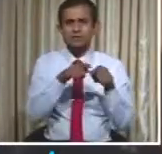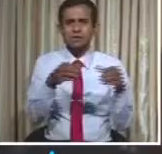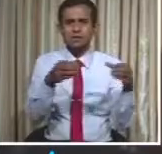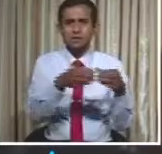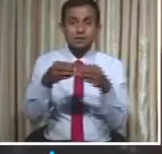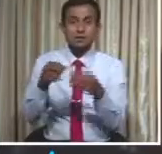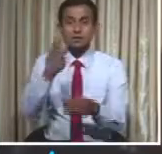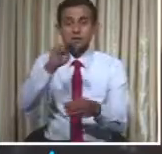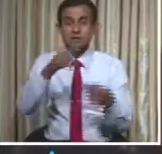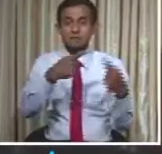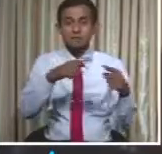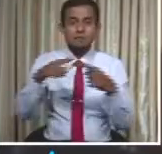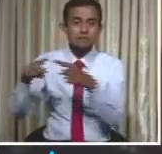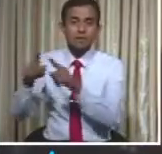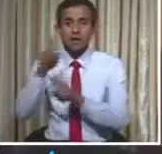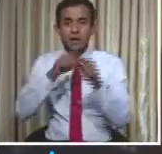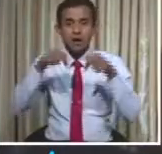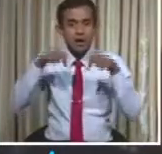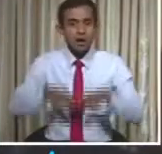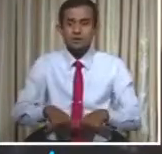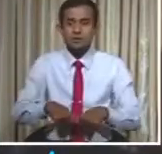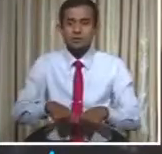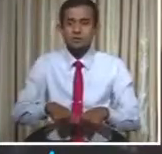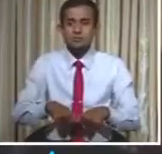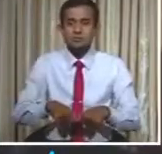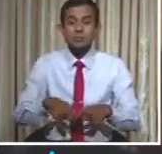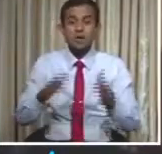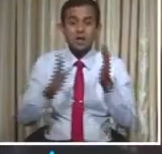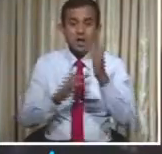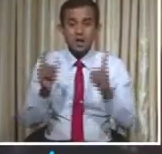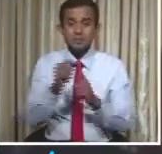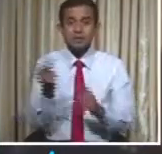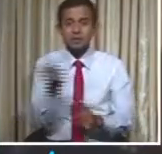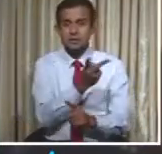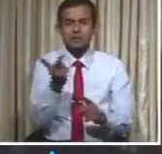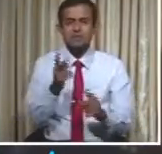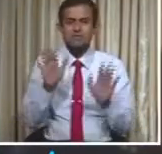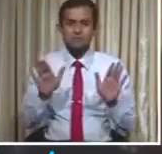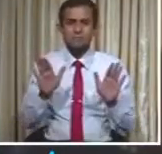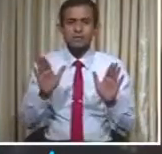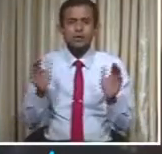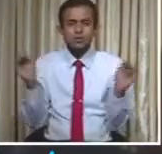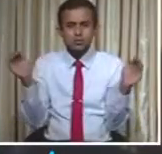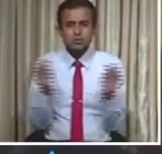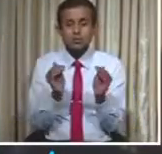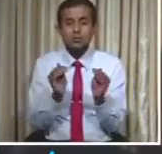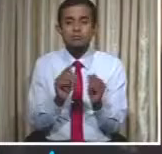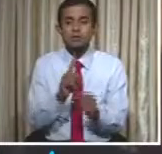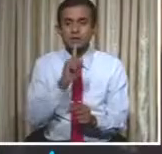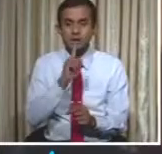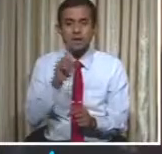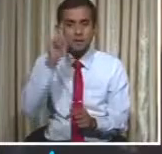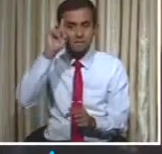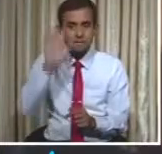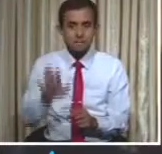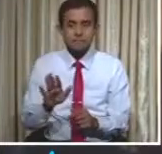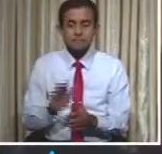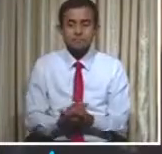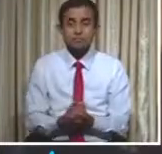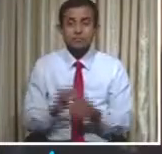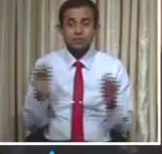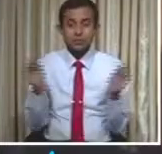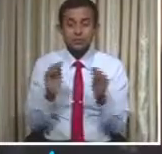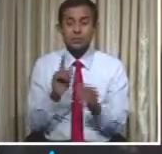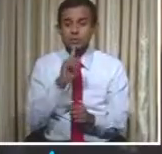30 ගැන වෙන වෙනම කතා කරා අද මම ඊට වඩා මේ අමාත්‍යංශ දෙක ගැන සාර්ව විග්‍රහයක යෙදෙන්න බලාපොරොත්තු වෙන්නේ ඒ විග්‍රහය